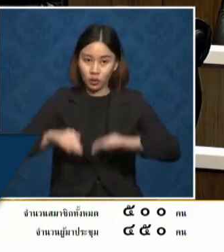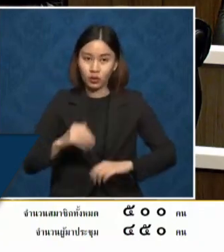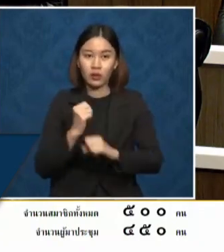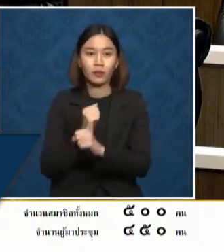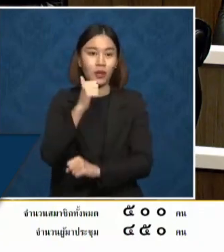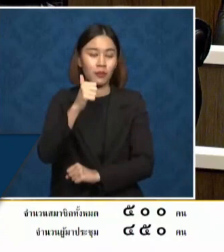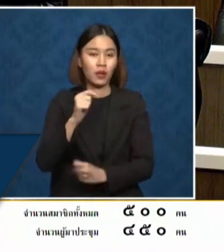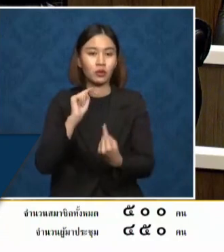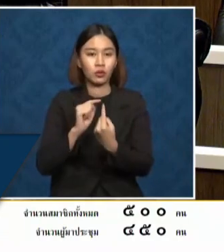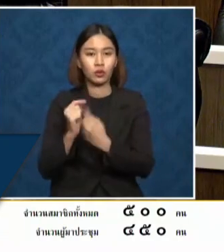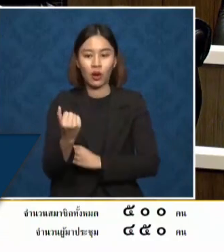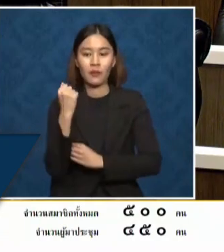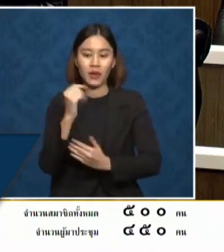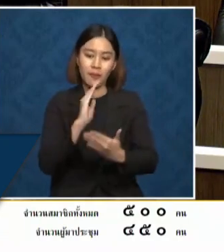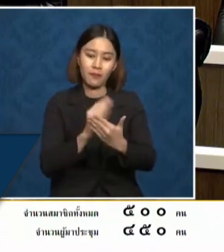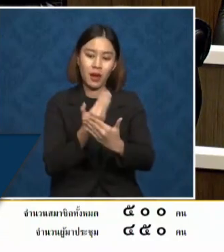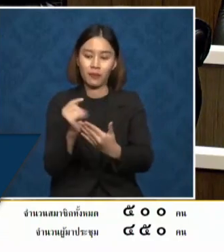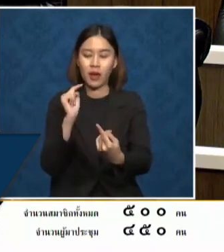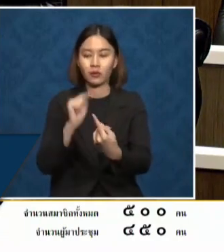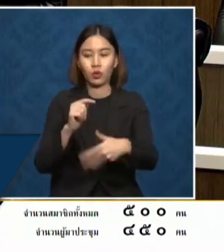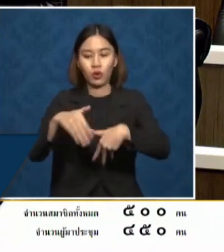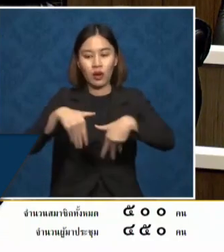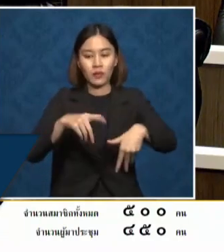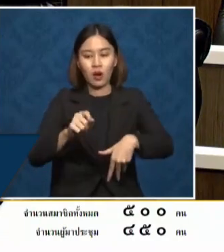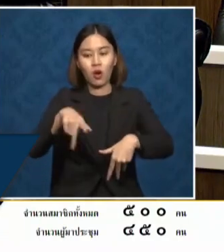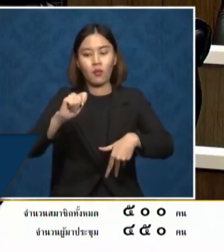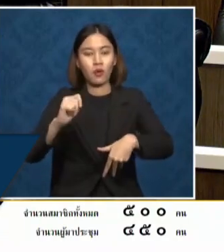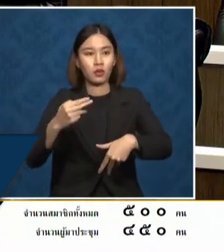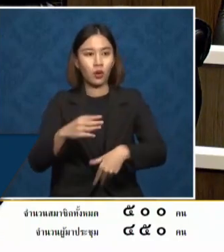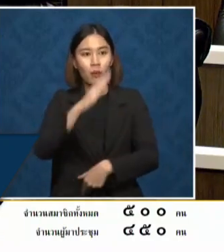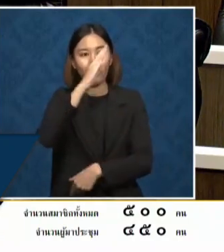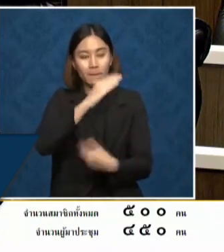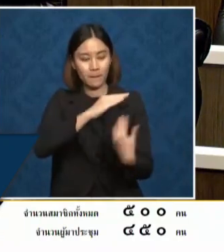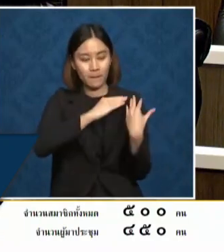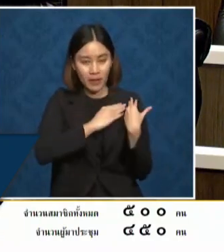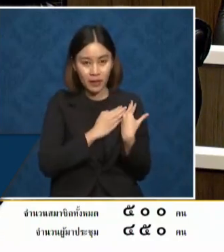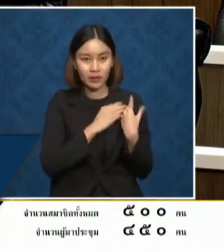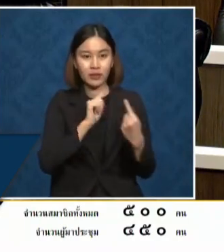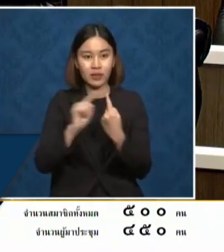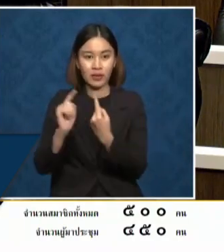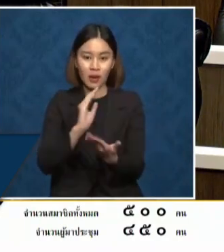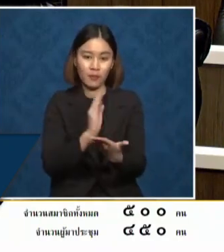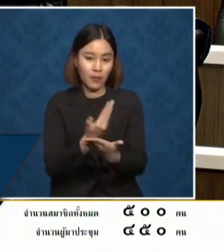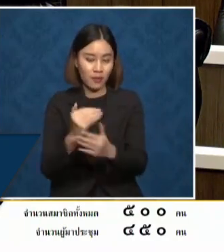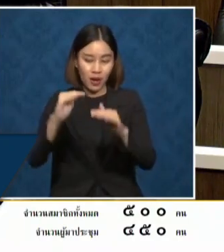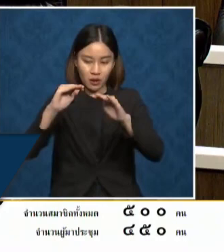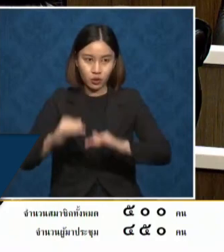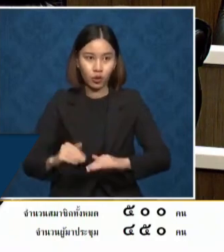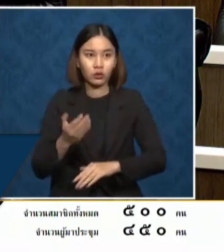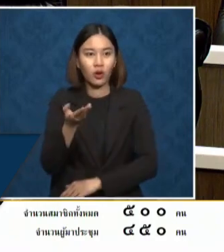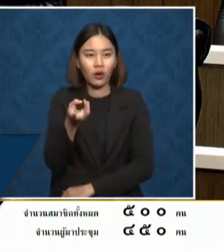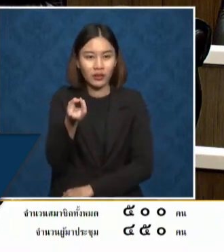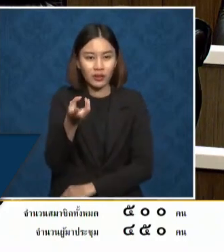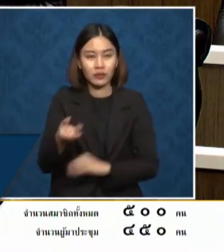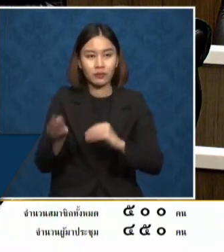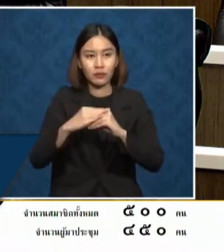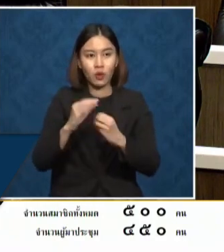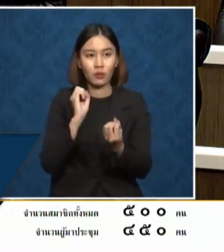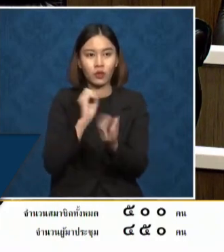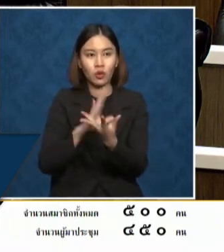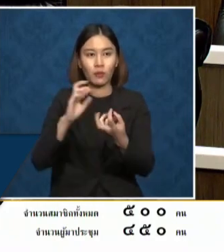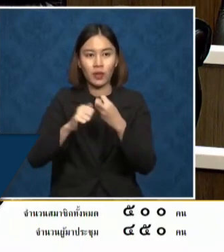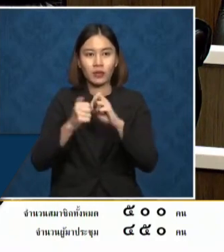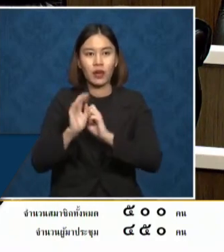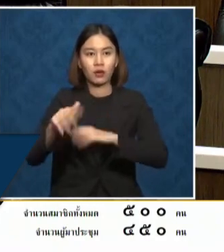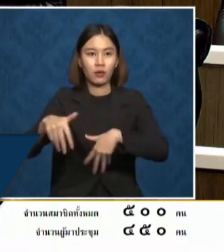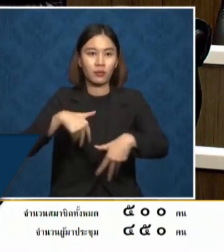ด้วยการกระจายอำนาจสู่ท้องถิ่นเป็นการแบ่งเบาภาระของคณะกรรมการพิจารณาการกองขออีกนิดนึงนะคะเพื่อความเดือดร้อมพี่น้อง